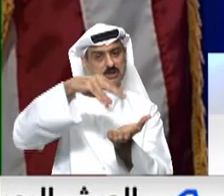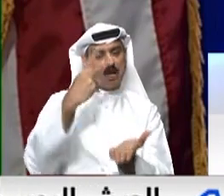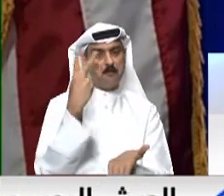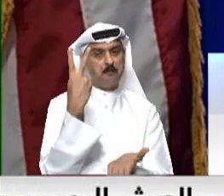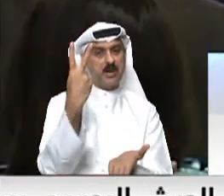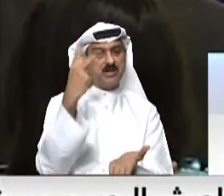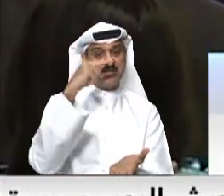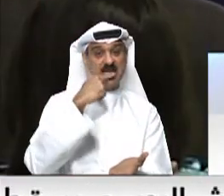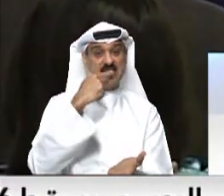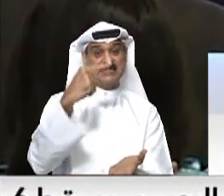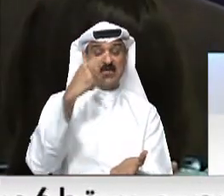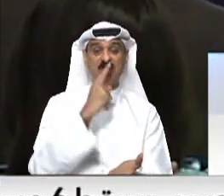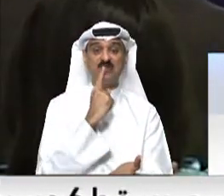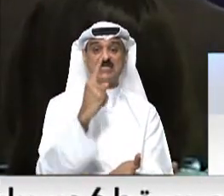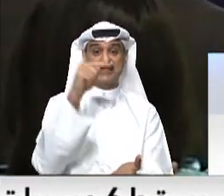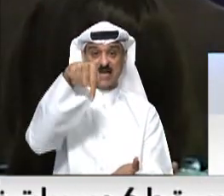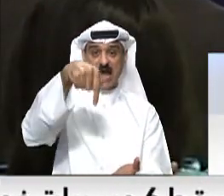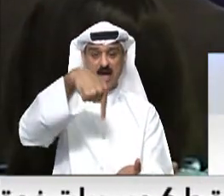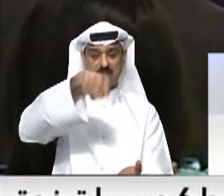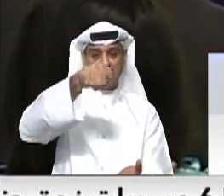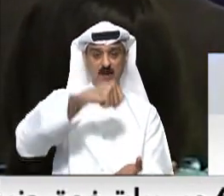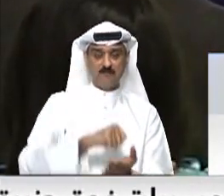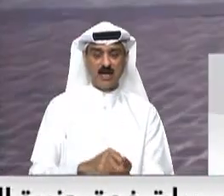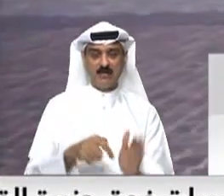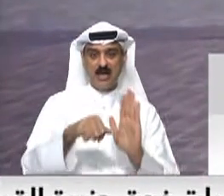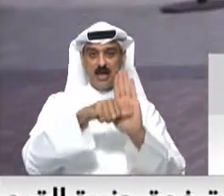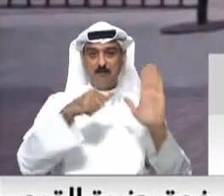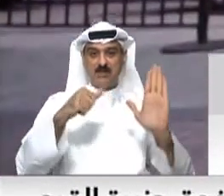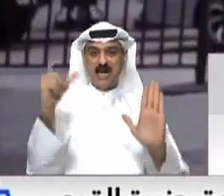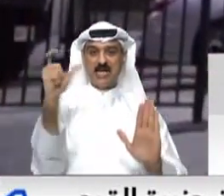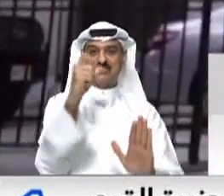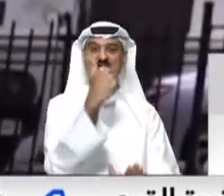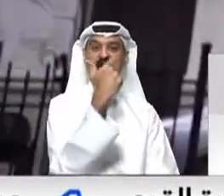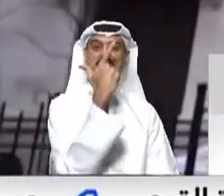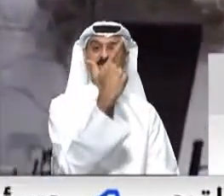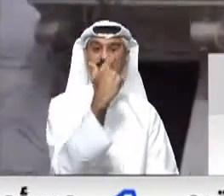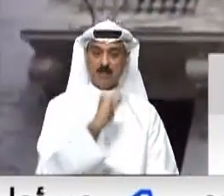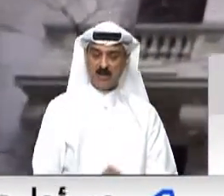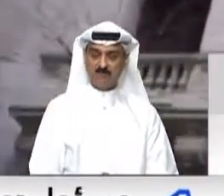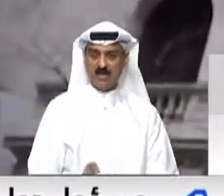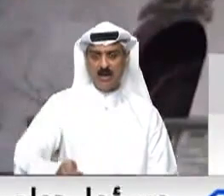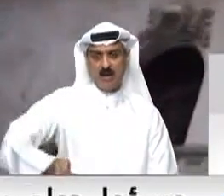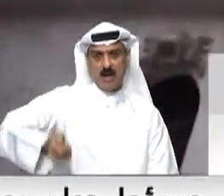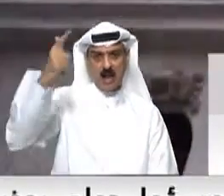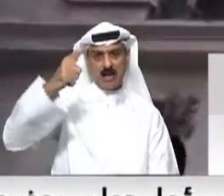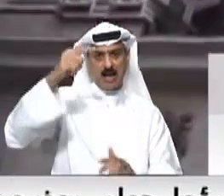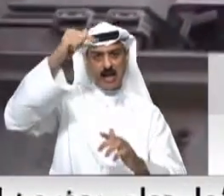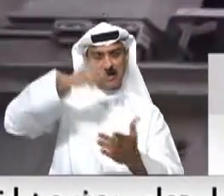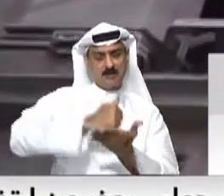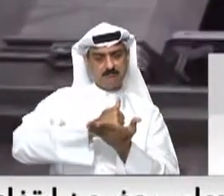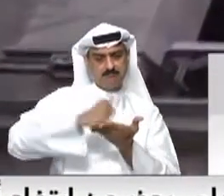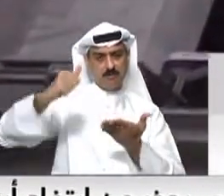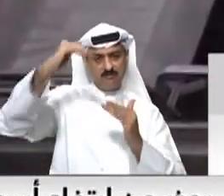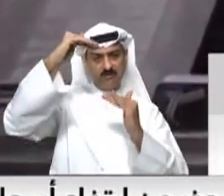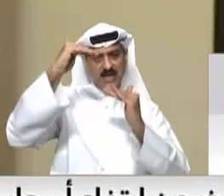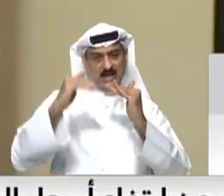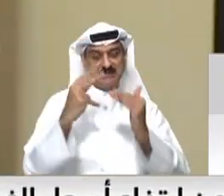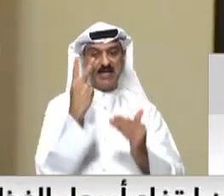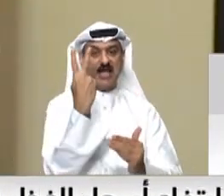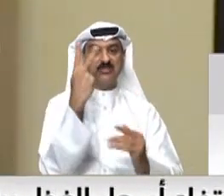واكثر هذا العام بدءا من اجتماعه شهر يوليو المقبل حتى يصل التضخم الى المعدل المرجو عند اثنين